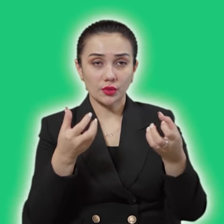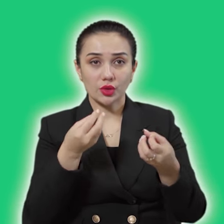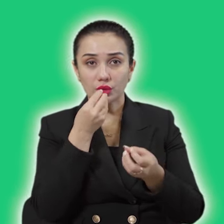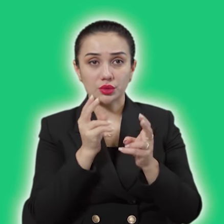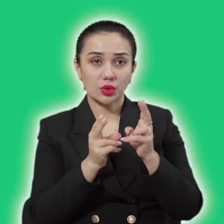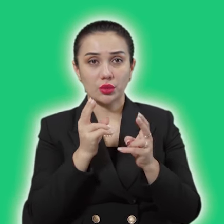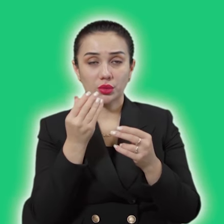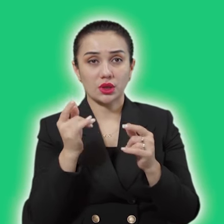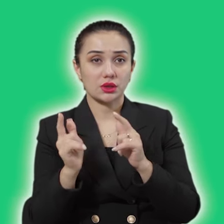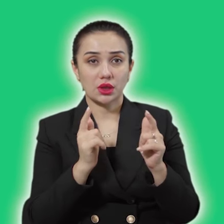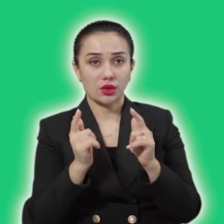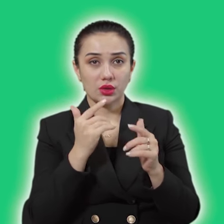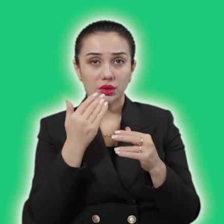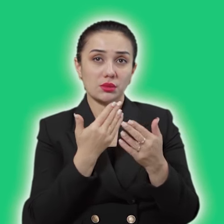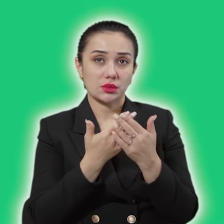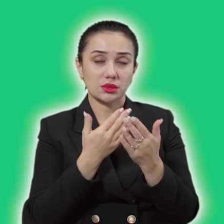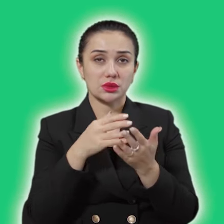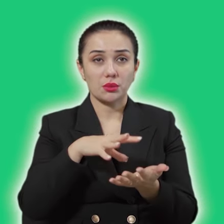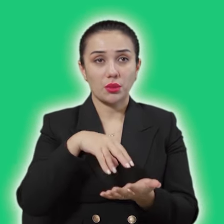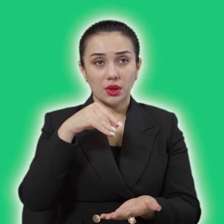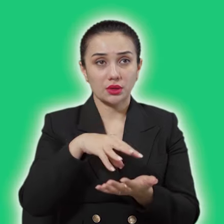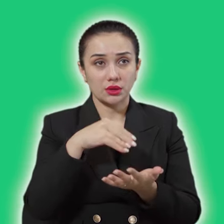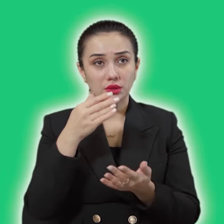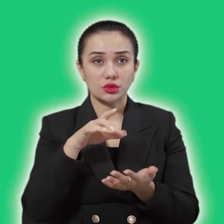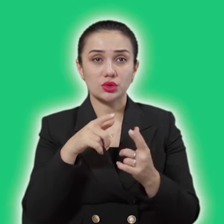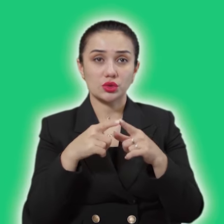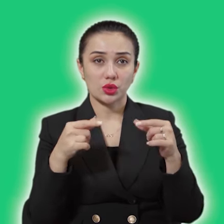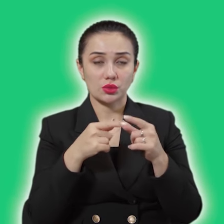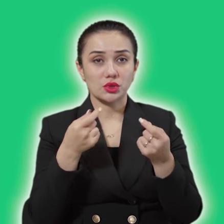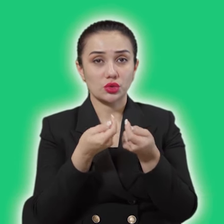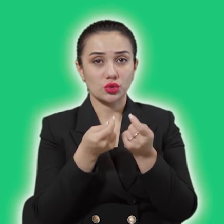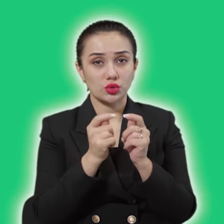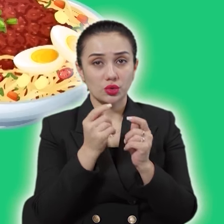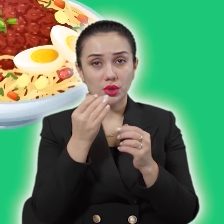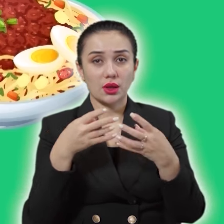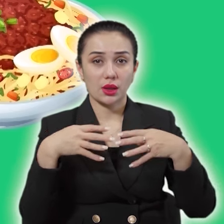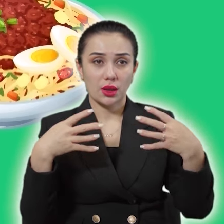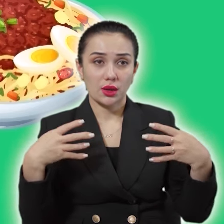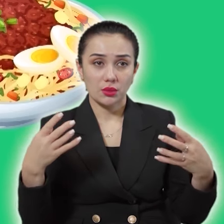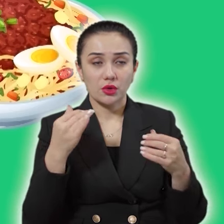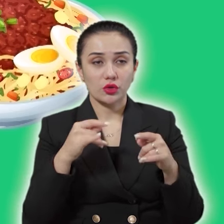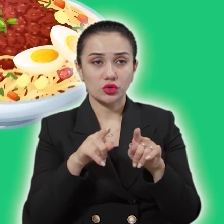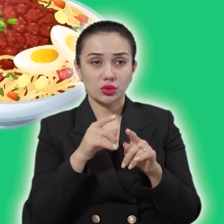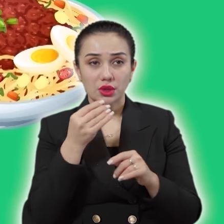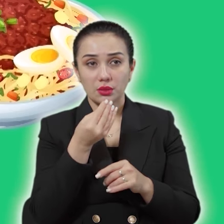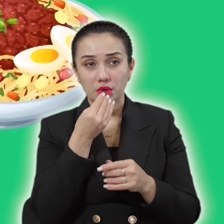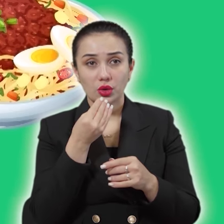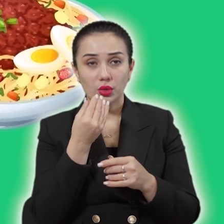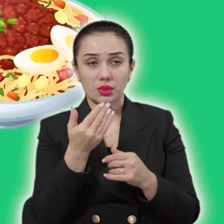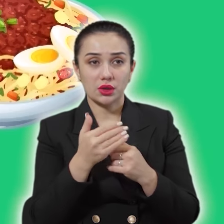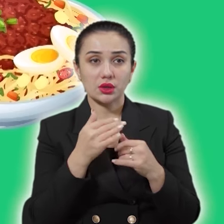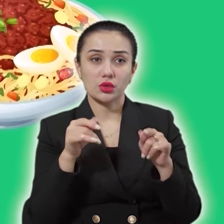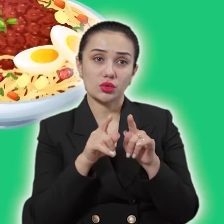xamirli taomlar tayyorlanadi. Masalan, manti, somsa, chuchvara, lag'mon va shu kabi